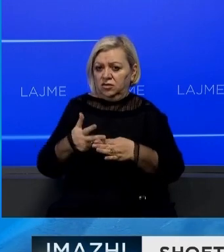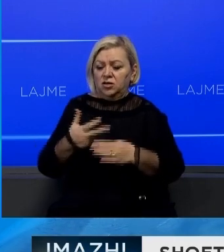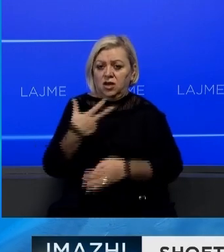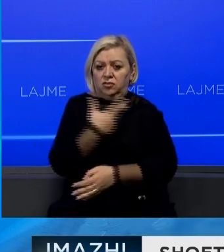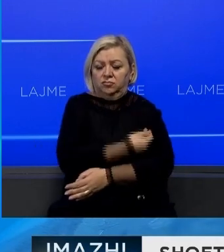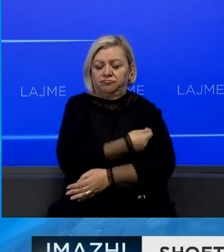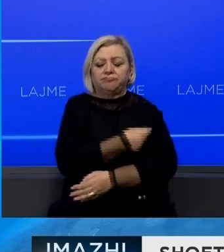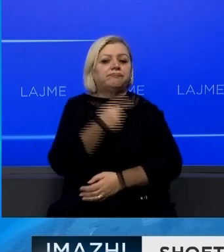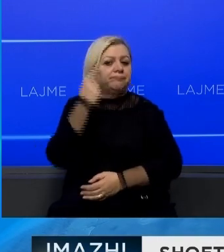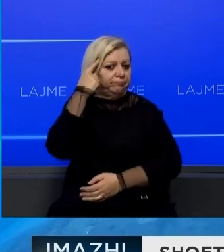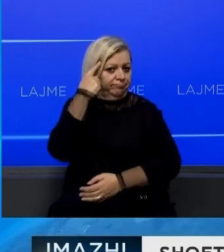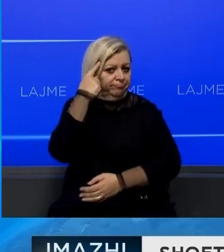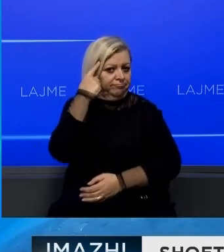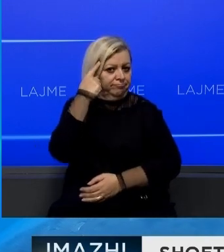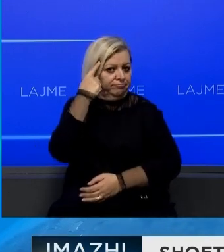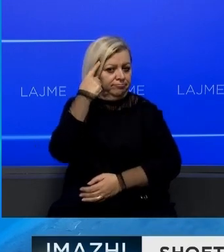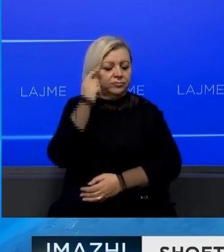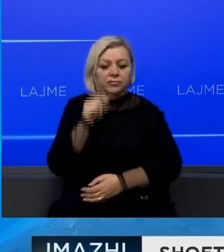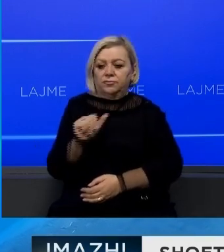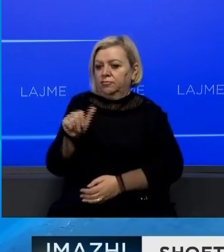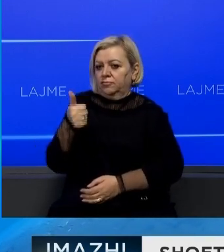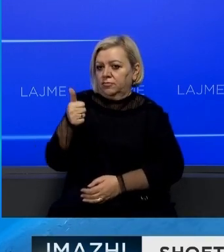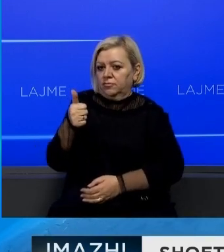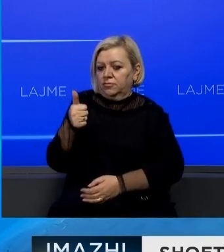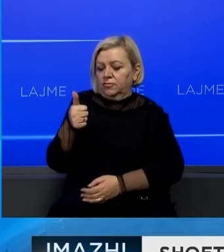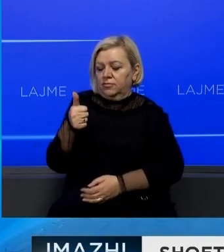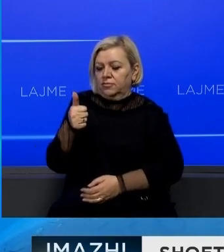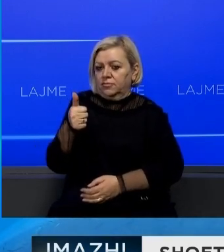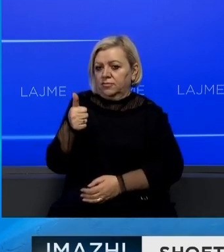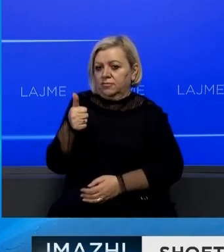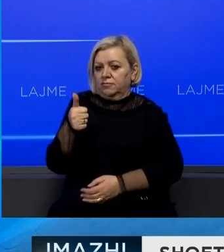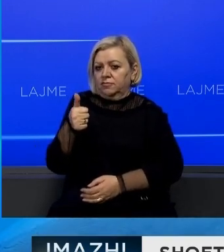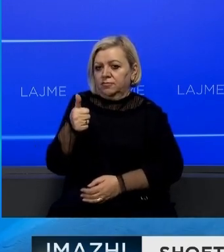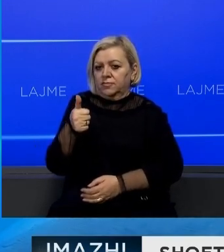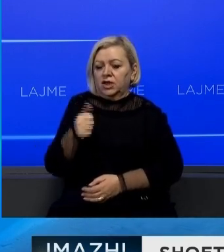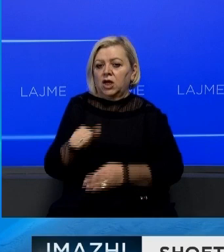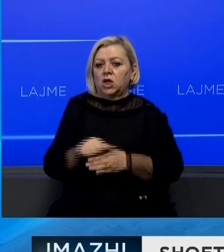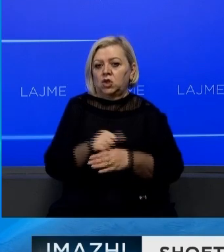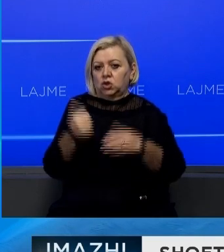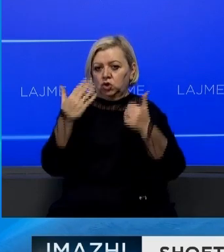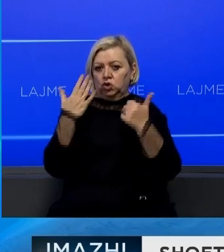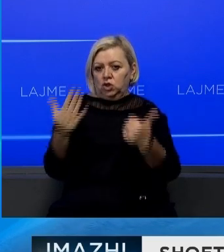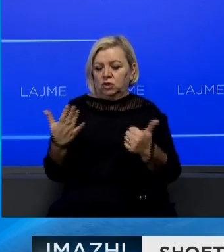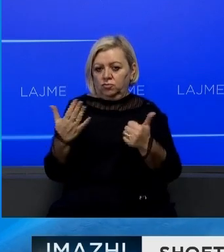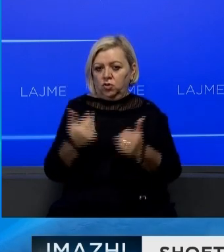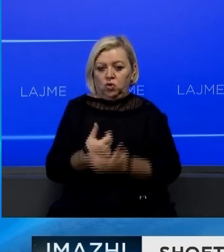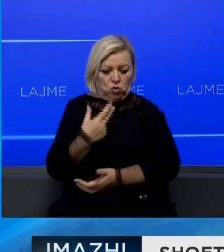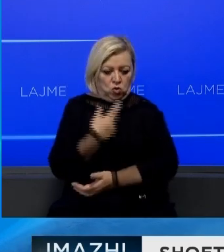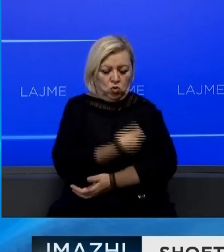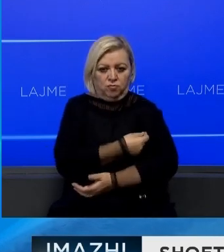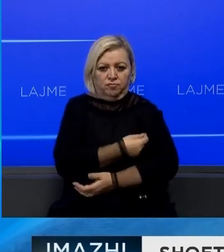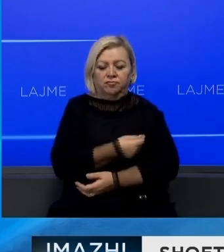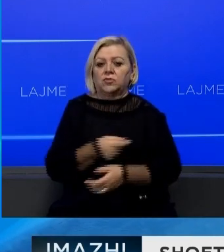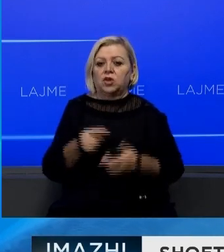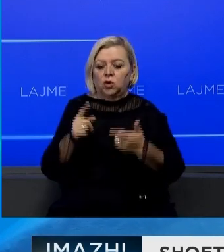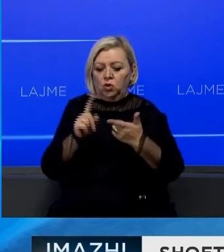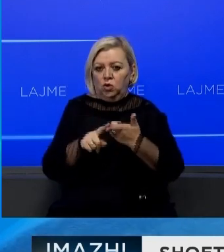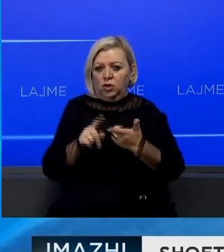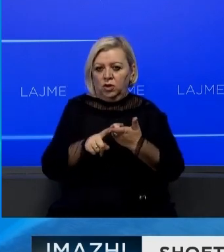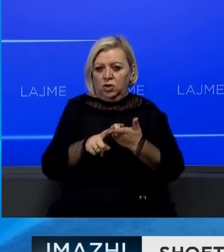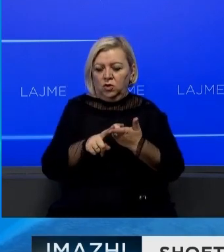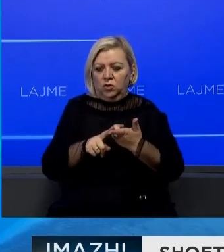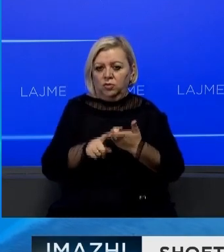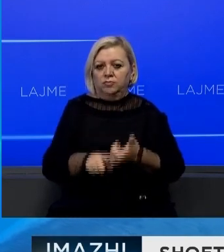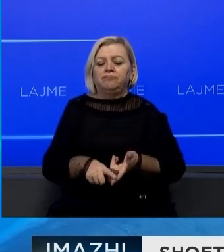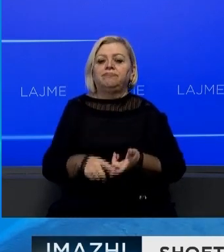e menduar që së pari të ketë të kalojnë 6 muaj nga doza e dyta të ketë numër të vogël